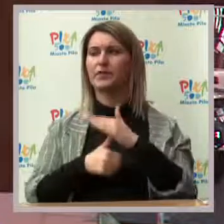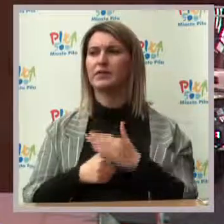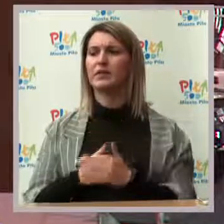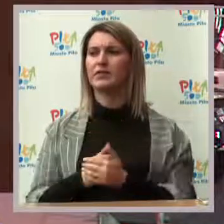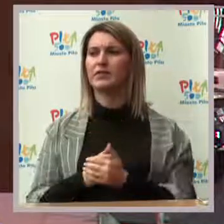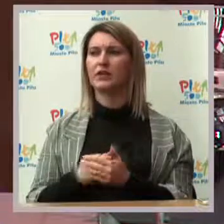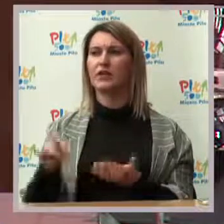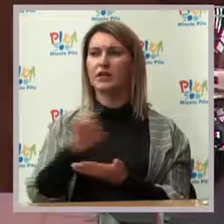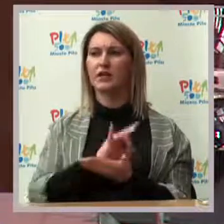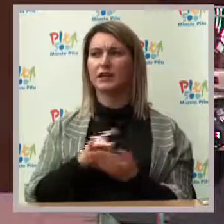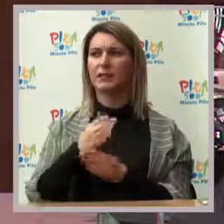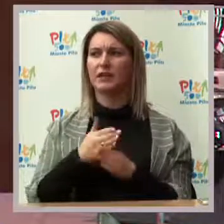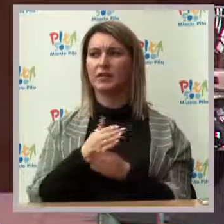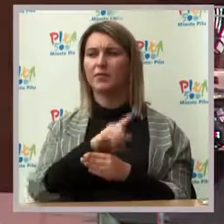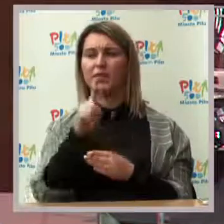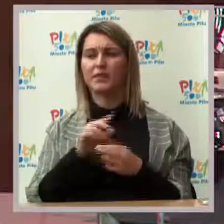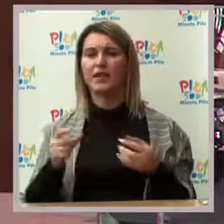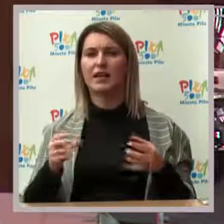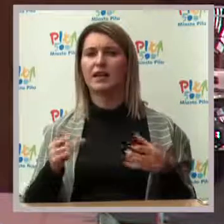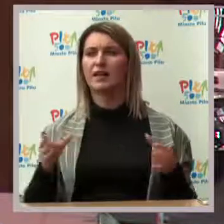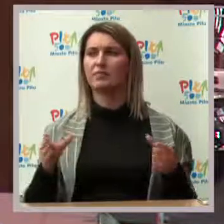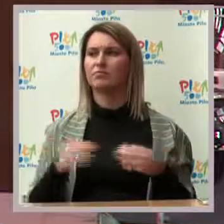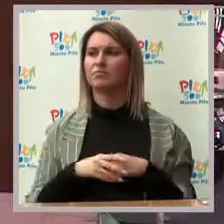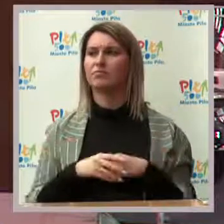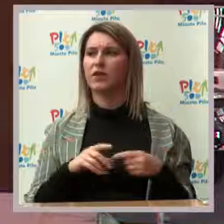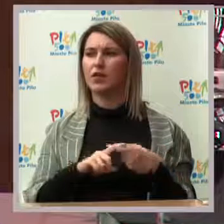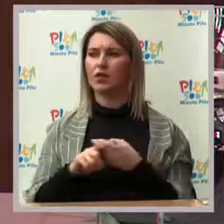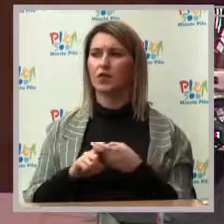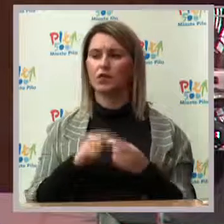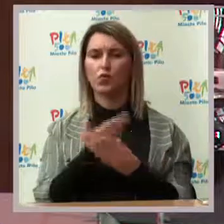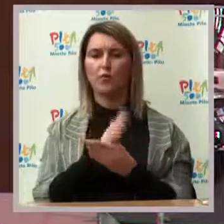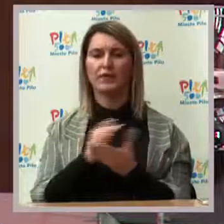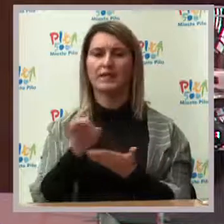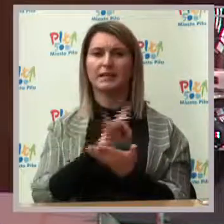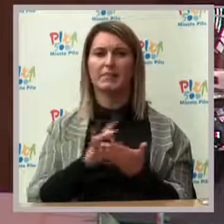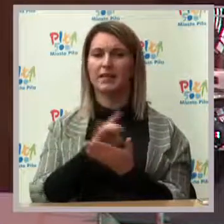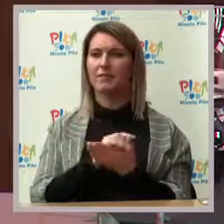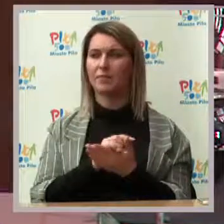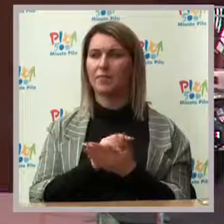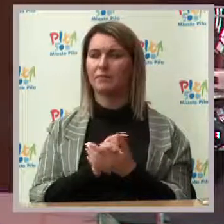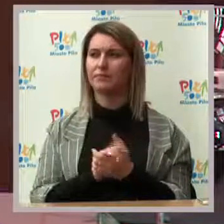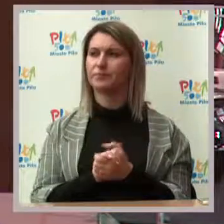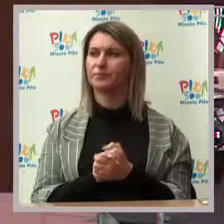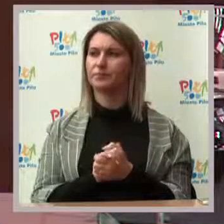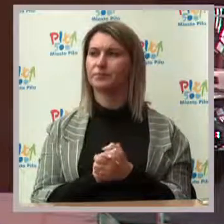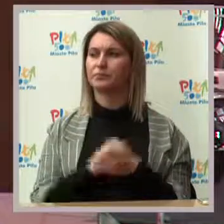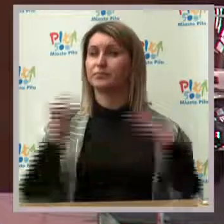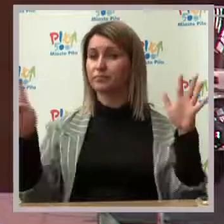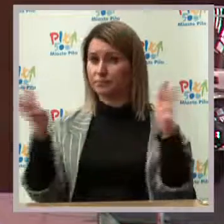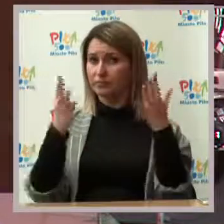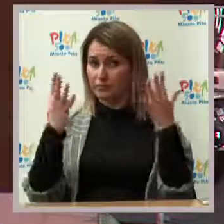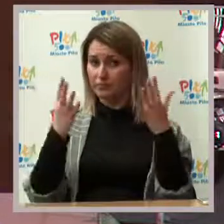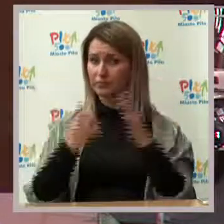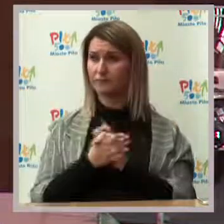w Zgromadzeniu Związku Międzygminnego Pilski Region Gospodarki Odpadami Komunalnymi. Punkt